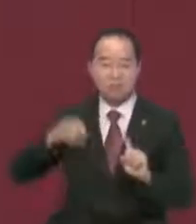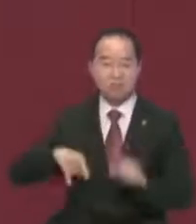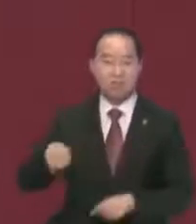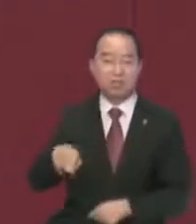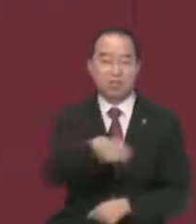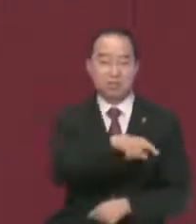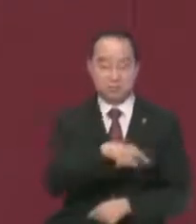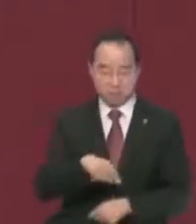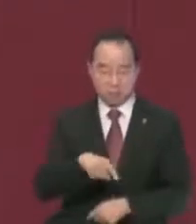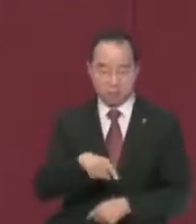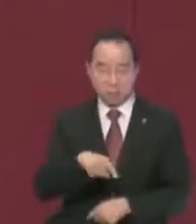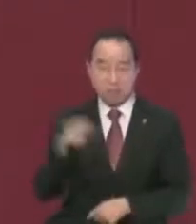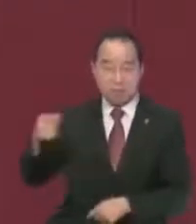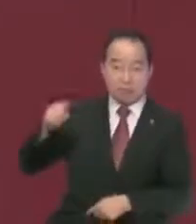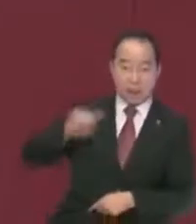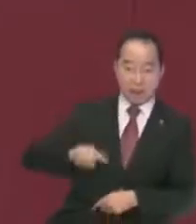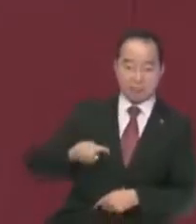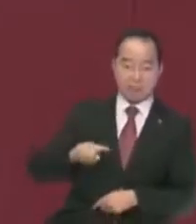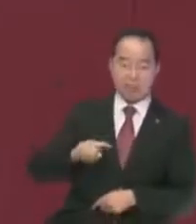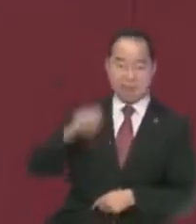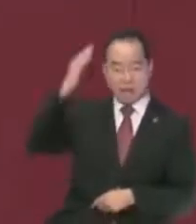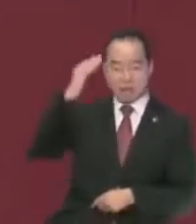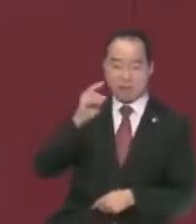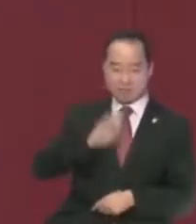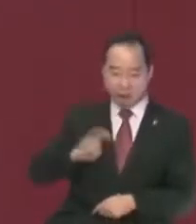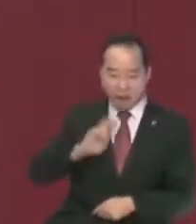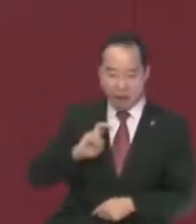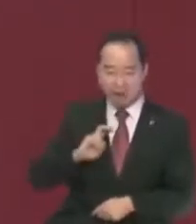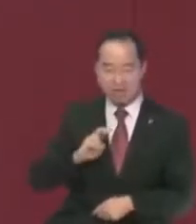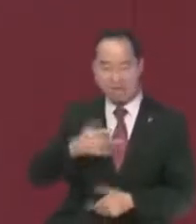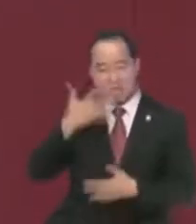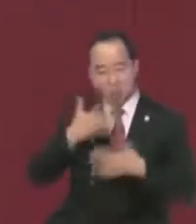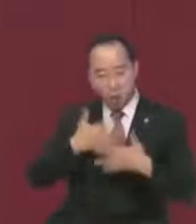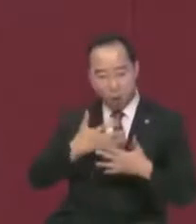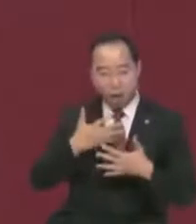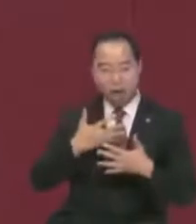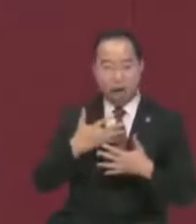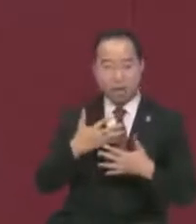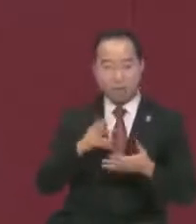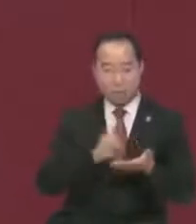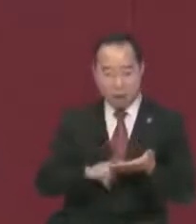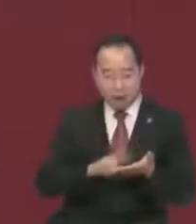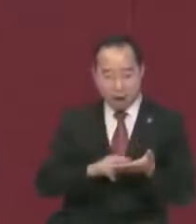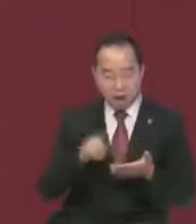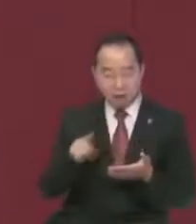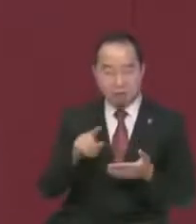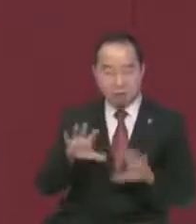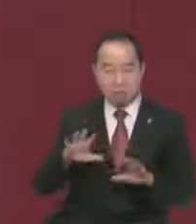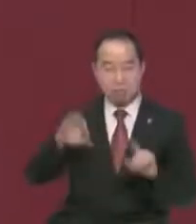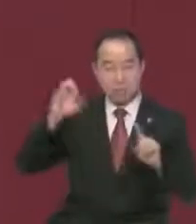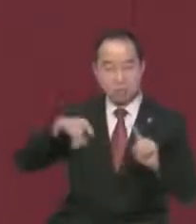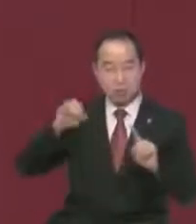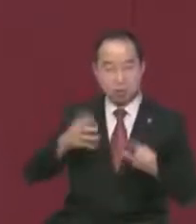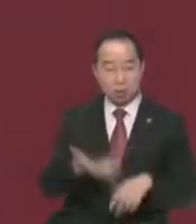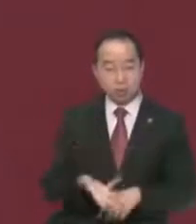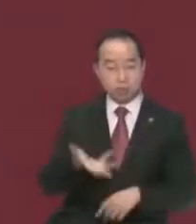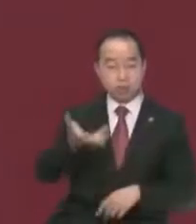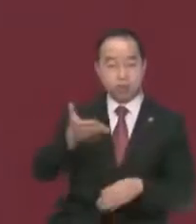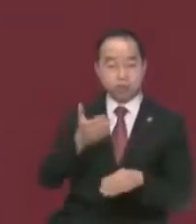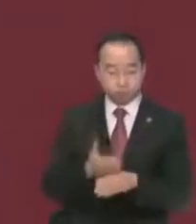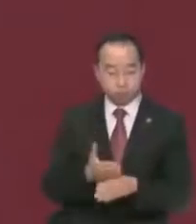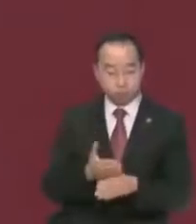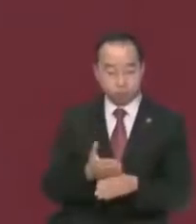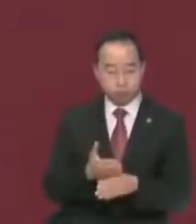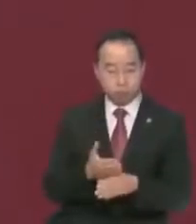뒤를 대중음악과 영화, 웹툰과 게임 산업이 이어가고 있습니다. 그런 분야에서 우리는